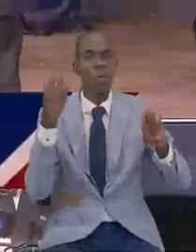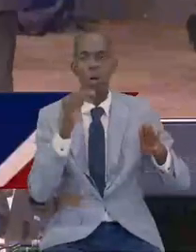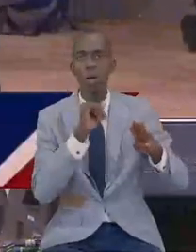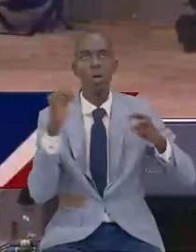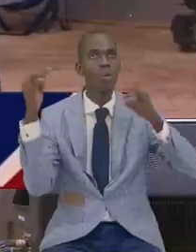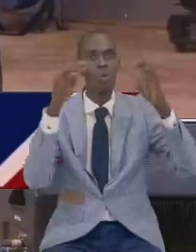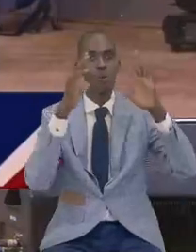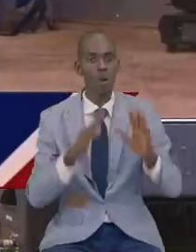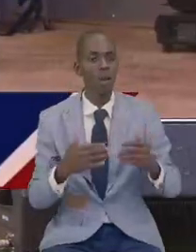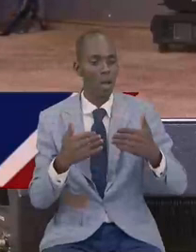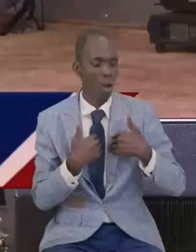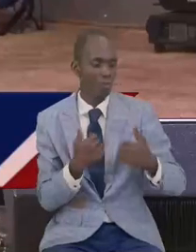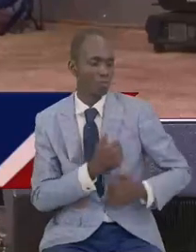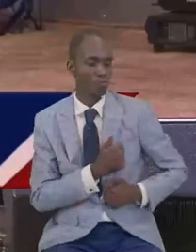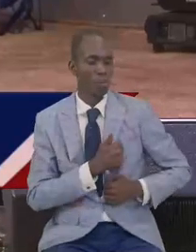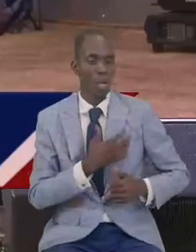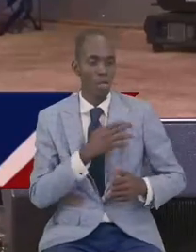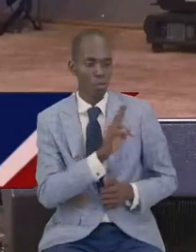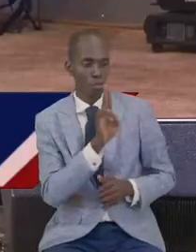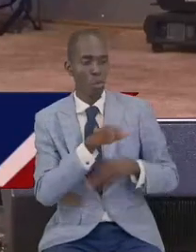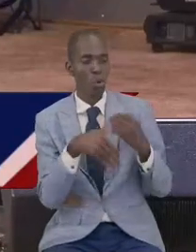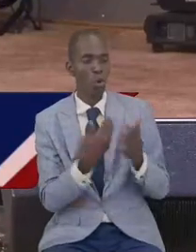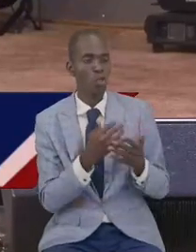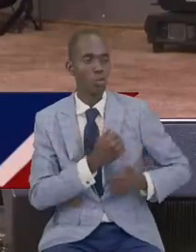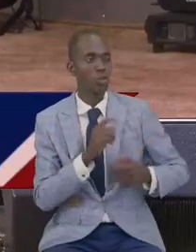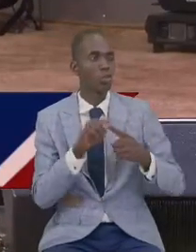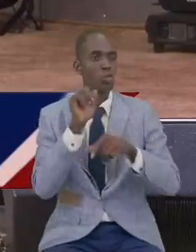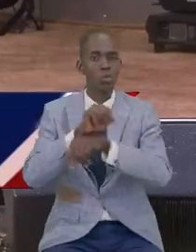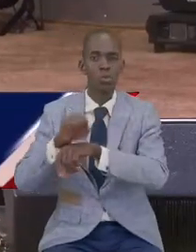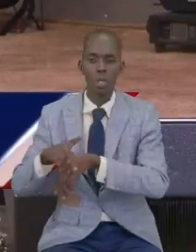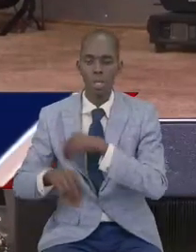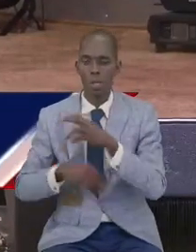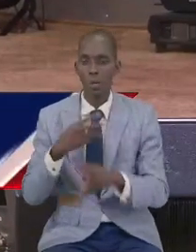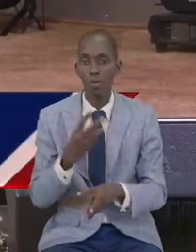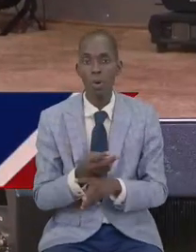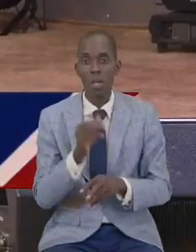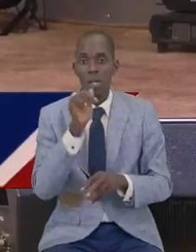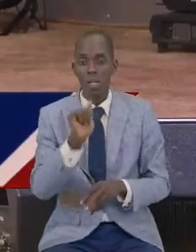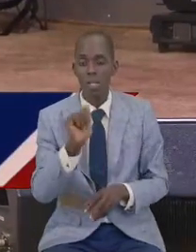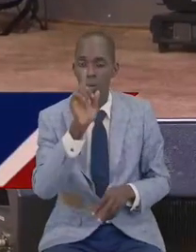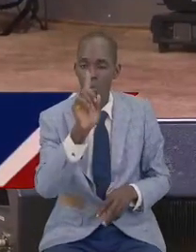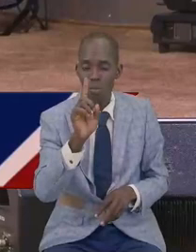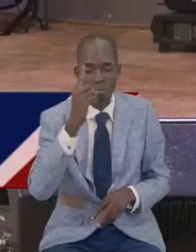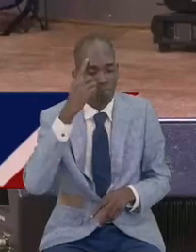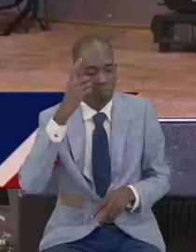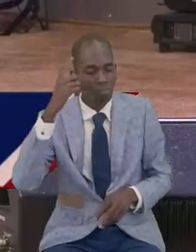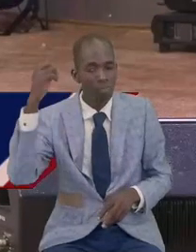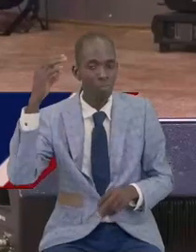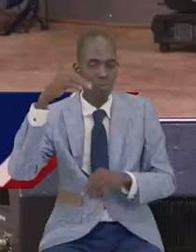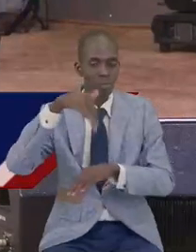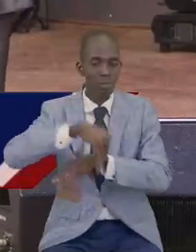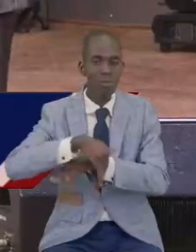des soldats sous lui et ils ont vaincu le monde. Un simple songe d'une nuit